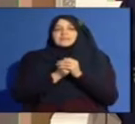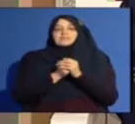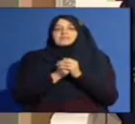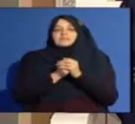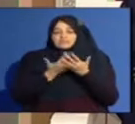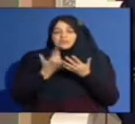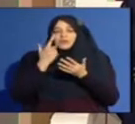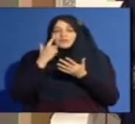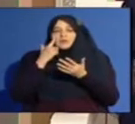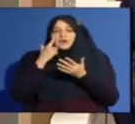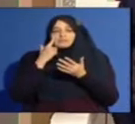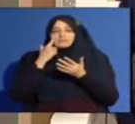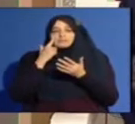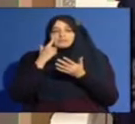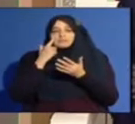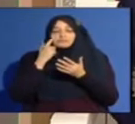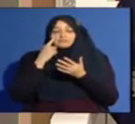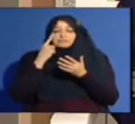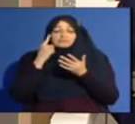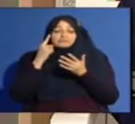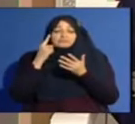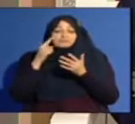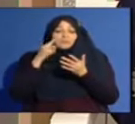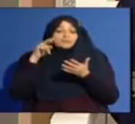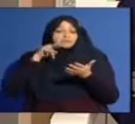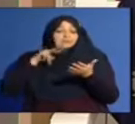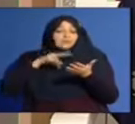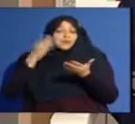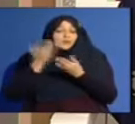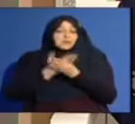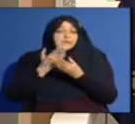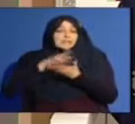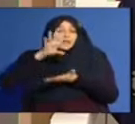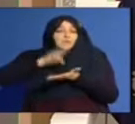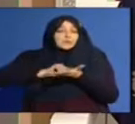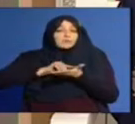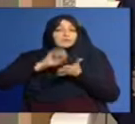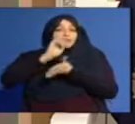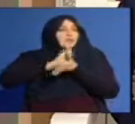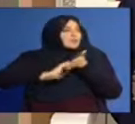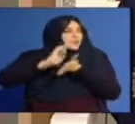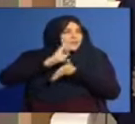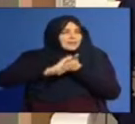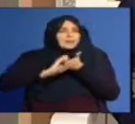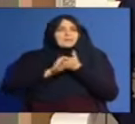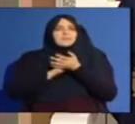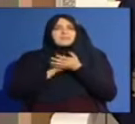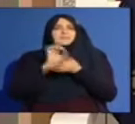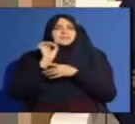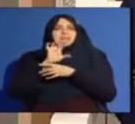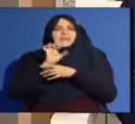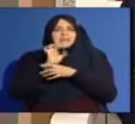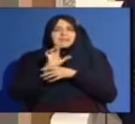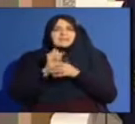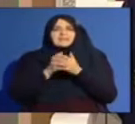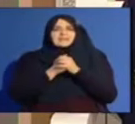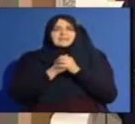سنتمعن في قضايا الأسرة التي تأتينا عن طريق البريد العادي والإلكتروني